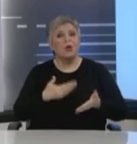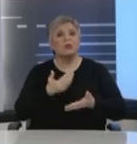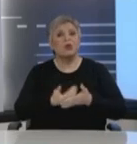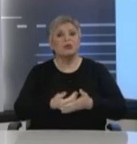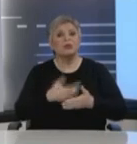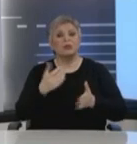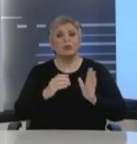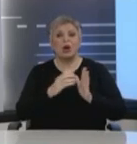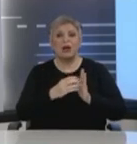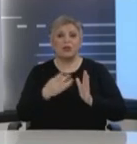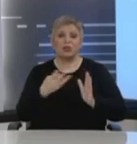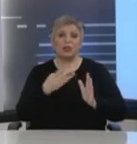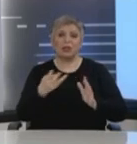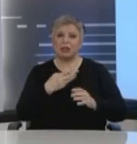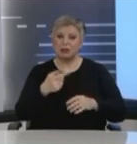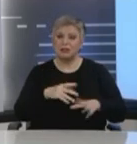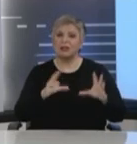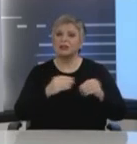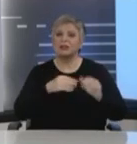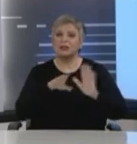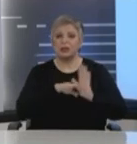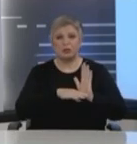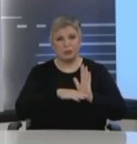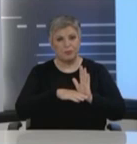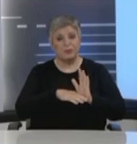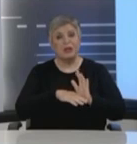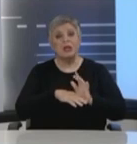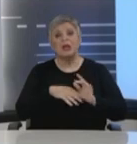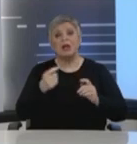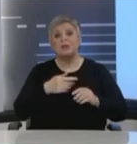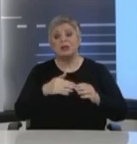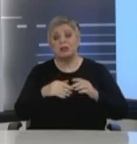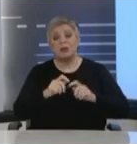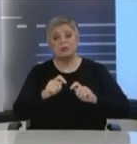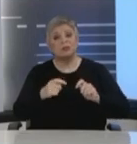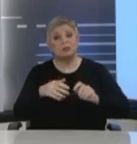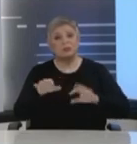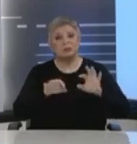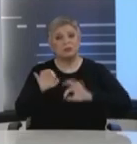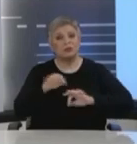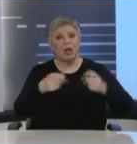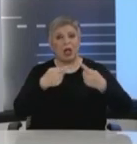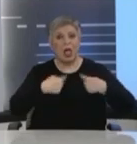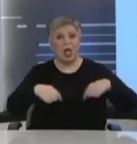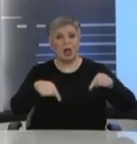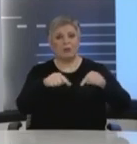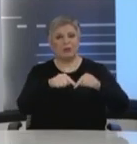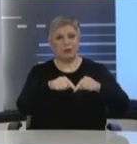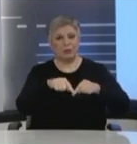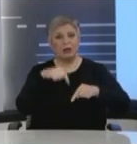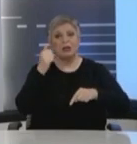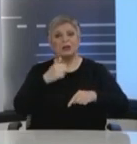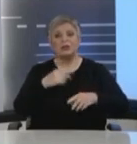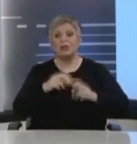της Βουλής για τη συγκρότηση κοινοβουλευτικής επιτροπής που θα εξετάσει την αγορά φαρμάκου